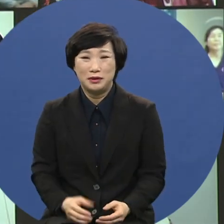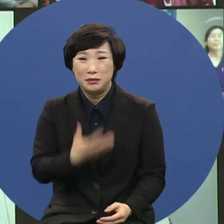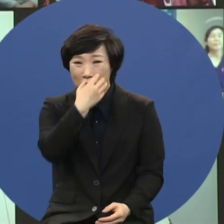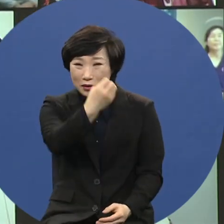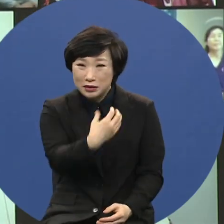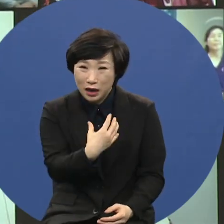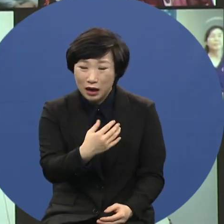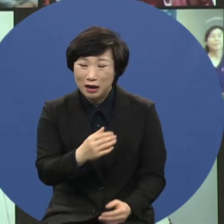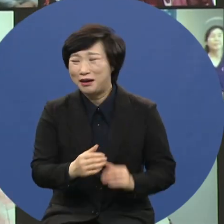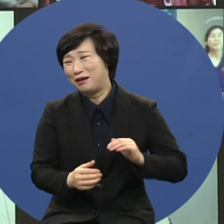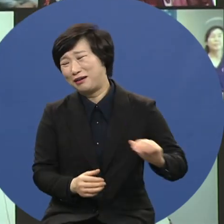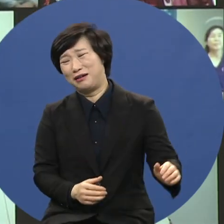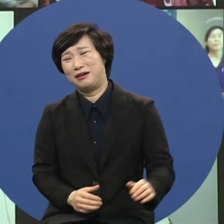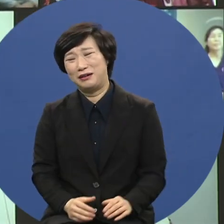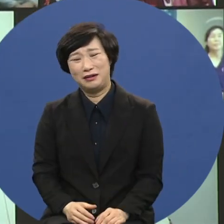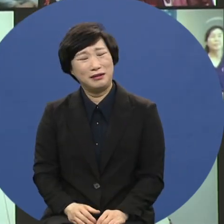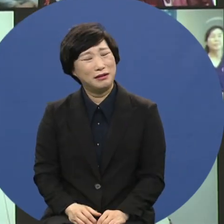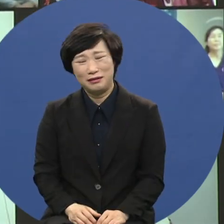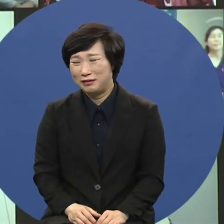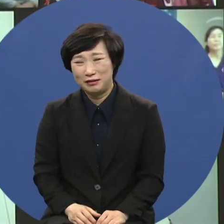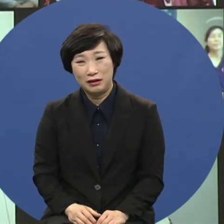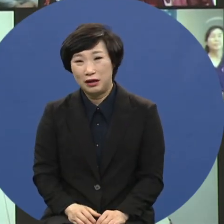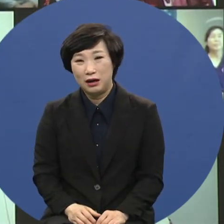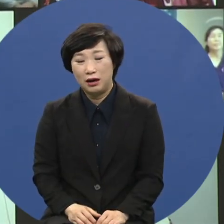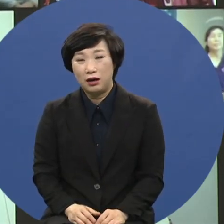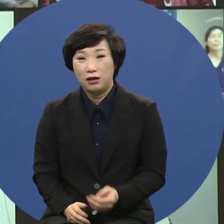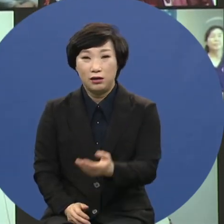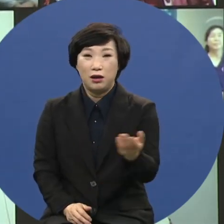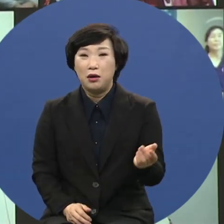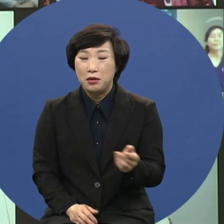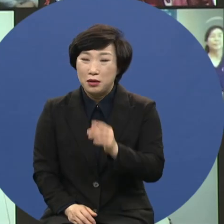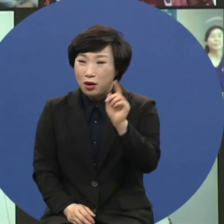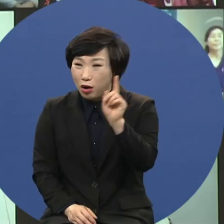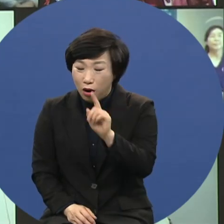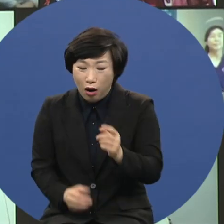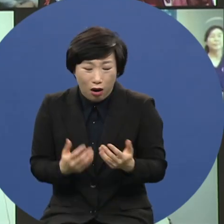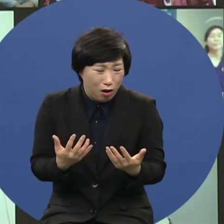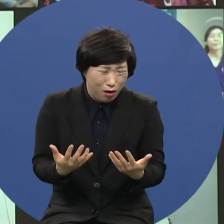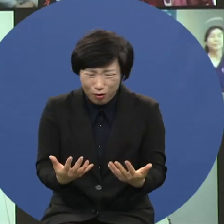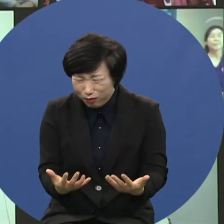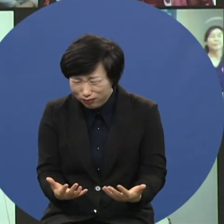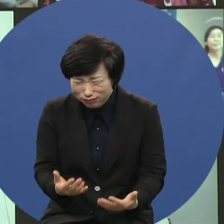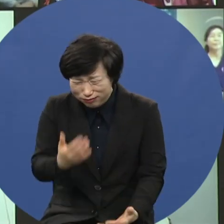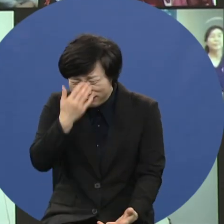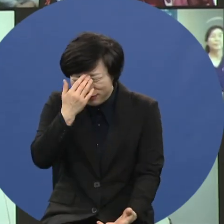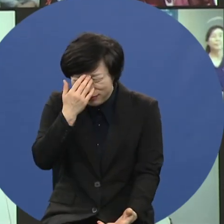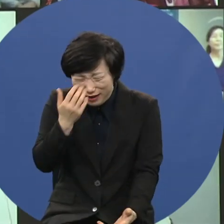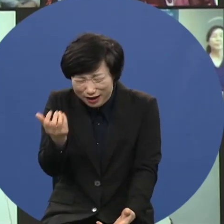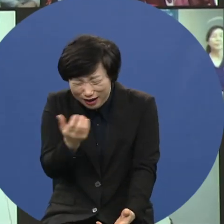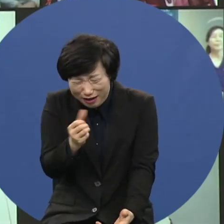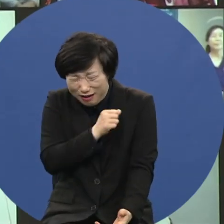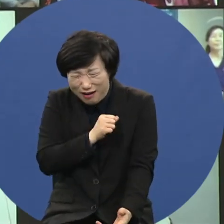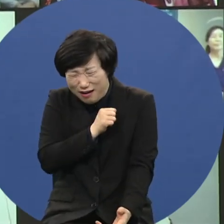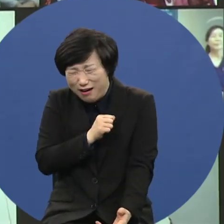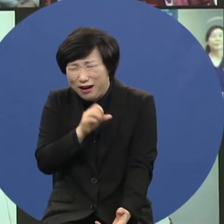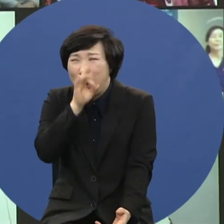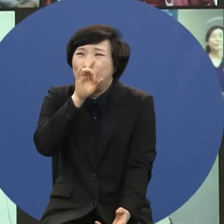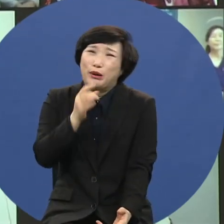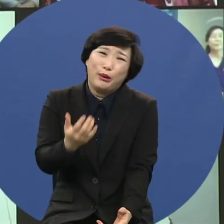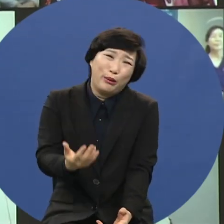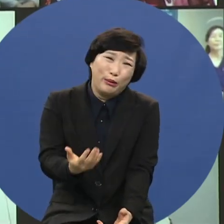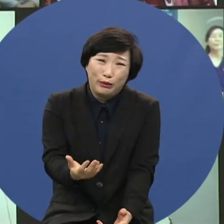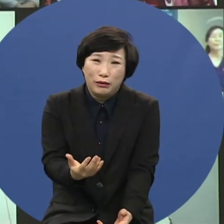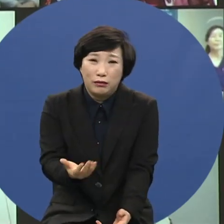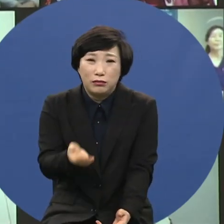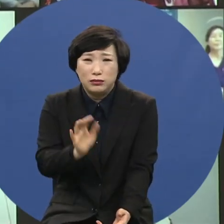멸시천대 받는 거와 비교가 되지 않아. 이건 어떻게 할 수 없이 당하는 고통이야. 어떻게 할 수 없이 당하는 고통. 어떻게 할